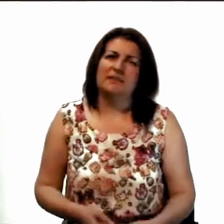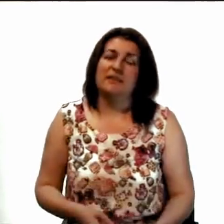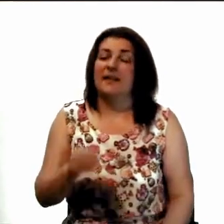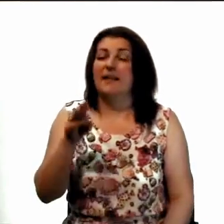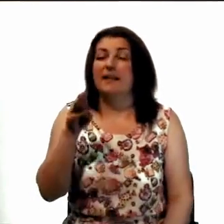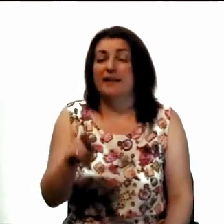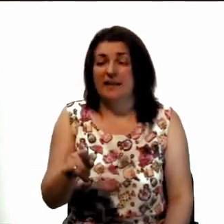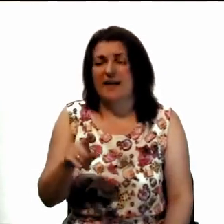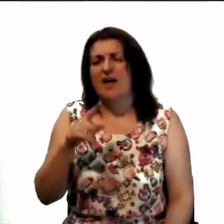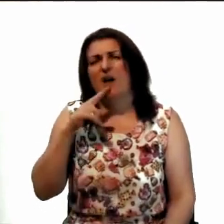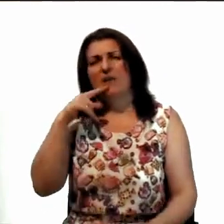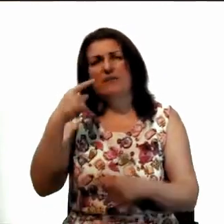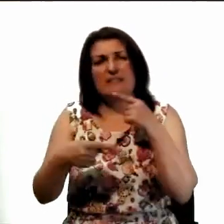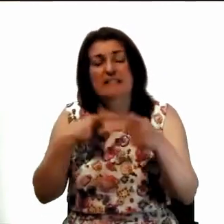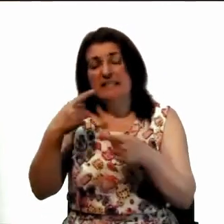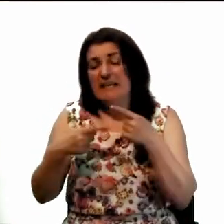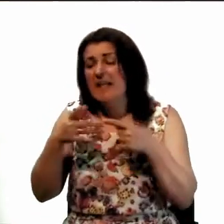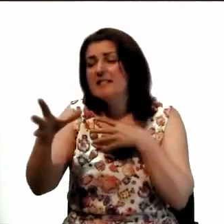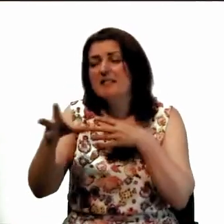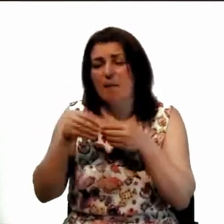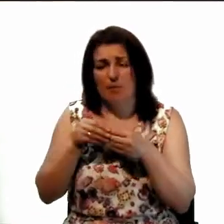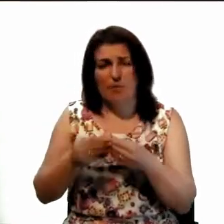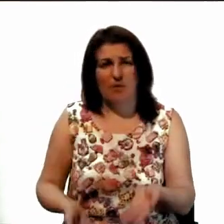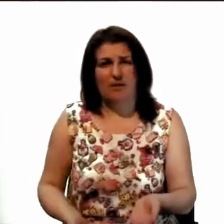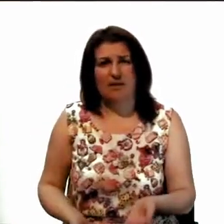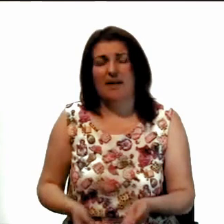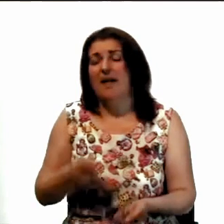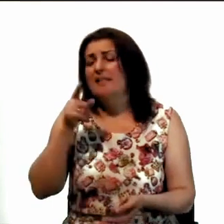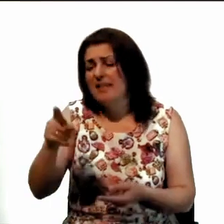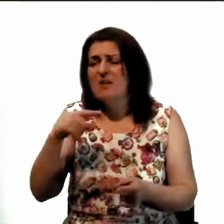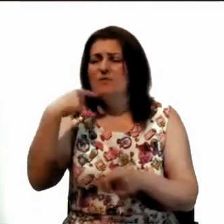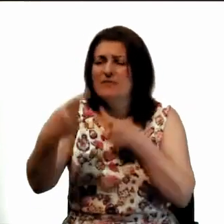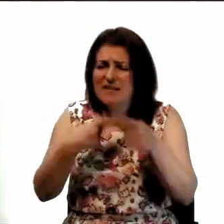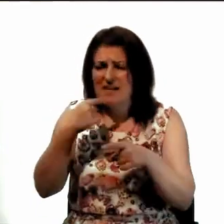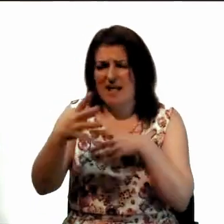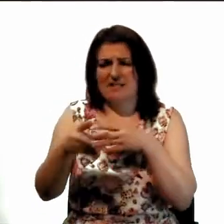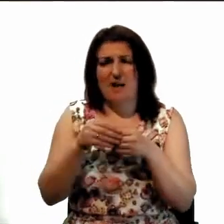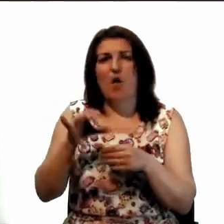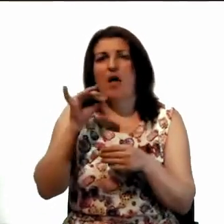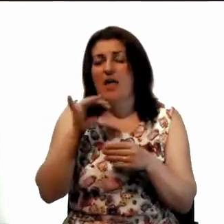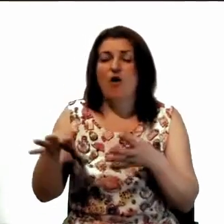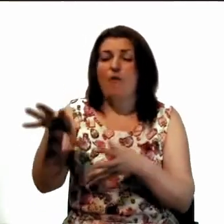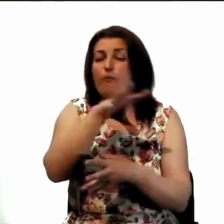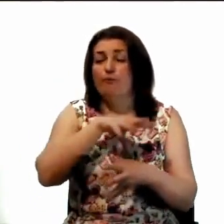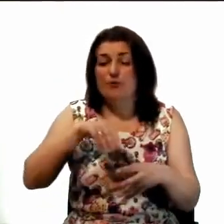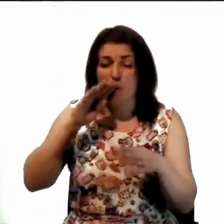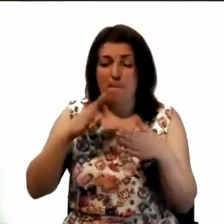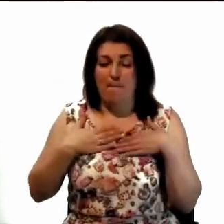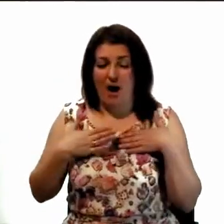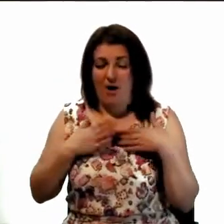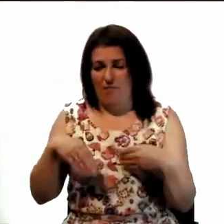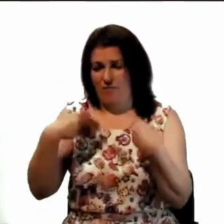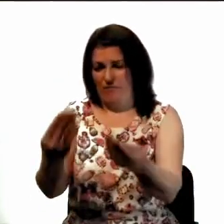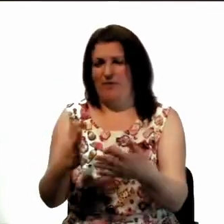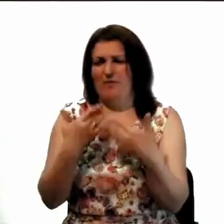ты всегда со мной. Ты всегда со мной. И все мое